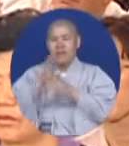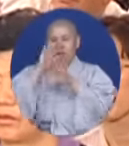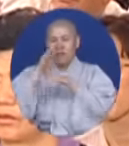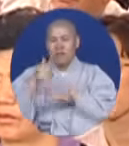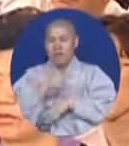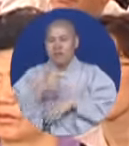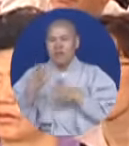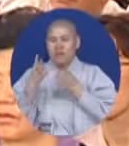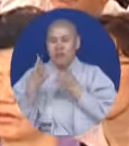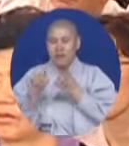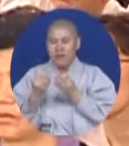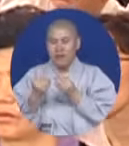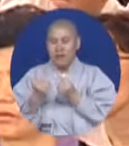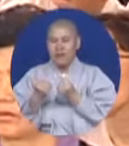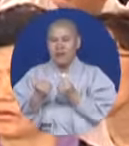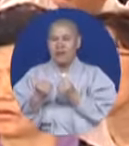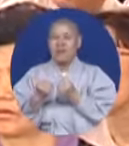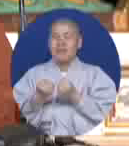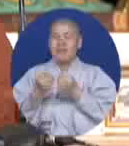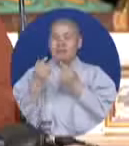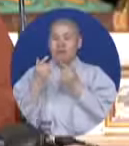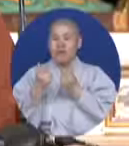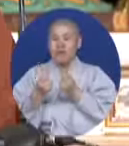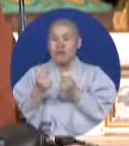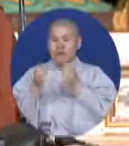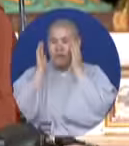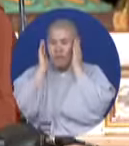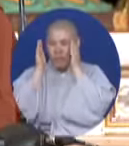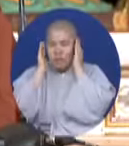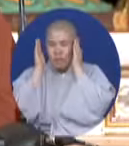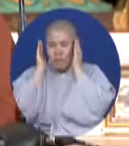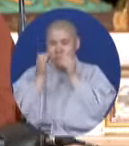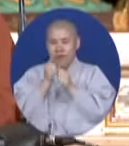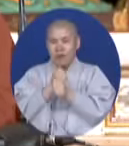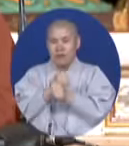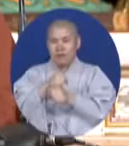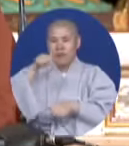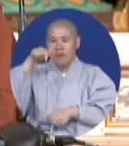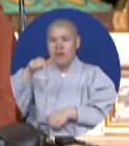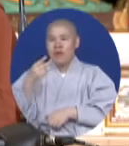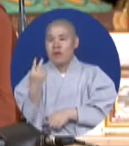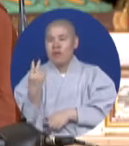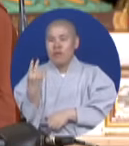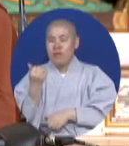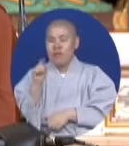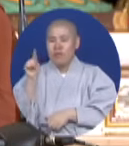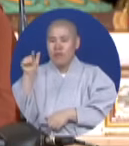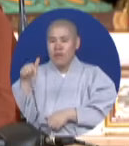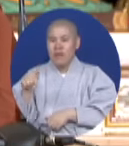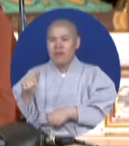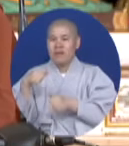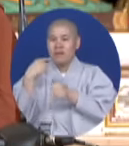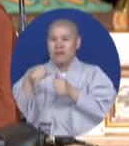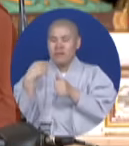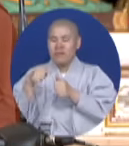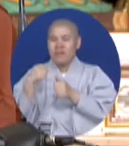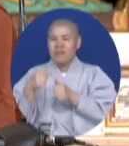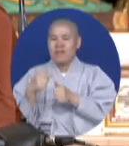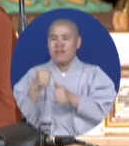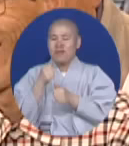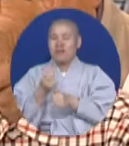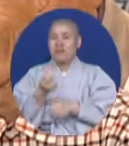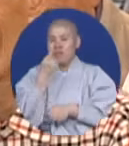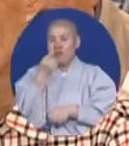이런 것을 또 전부 공부하는 걸 교학이라고 합니다. 그런데 이거 하려면 인생이